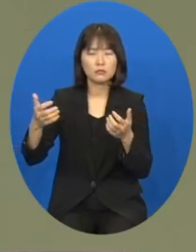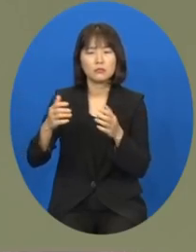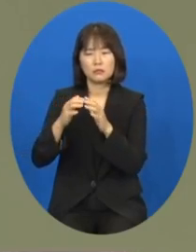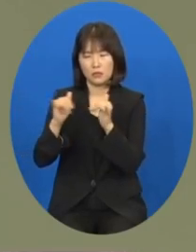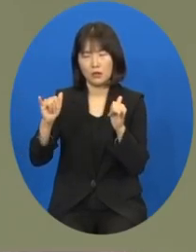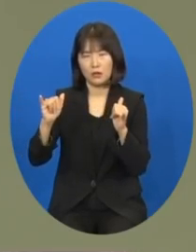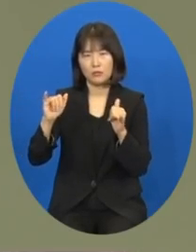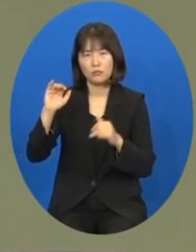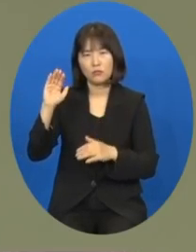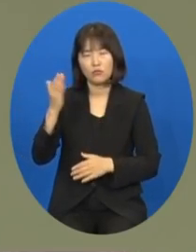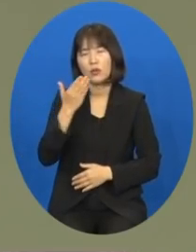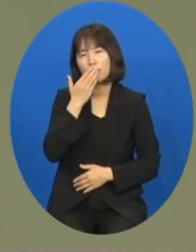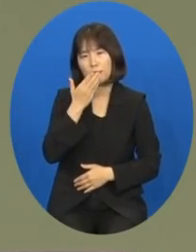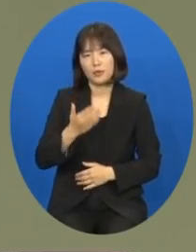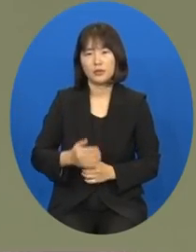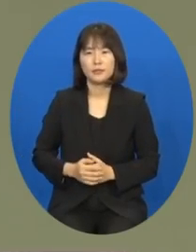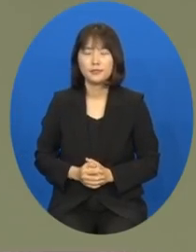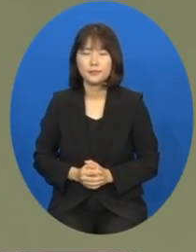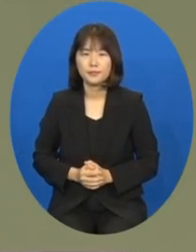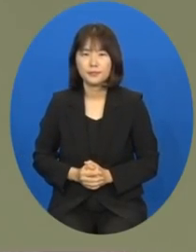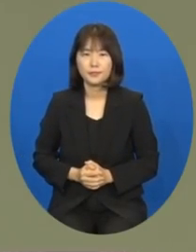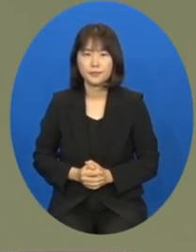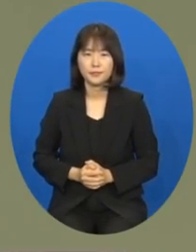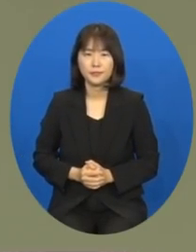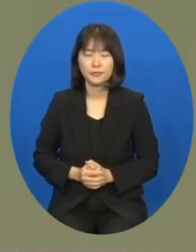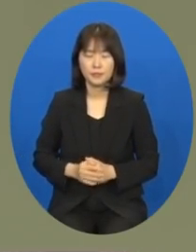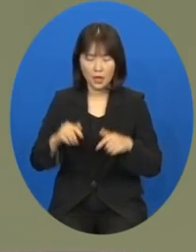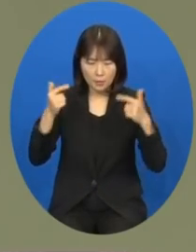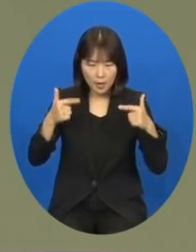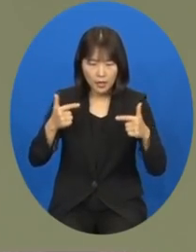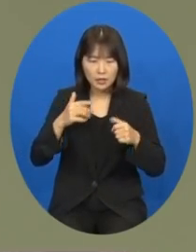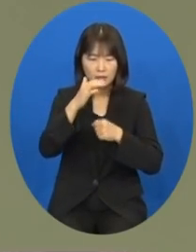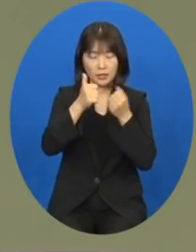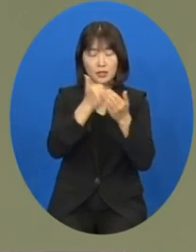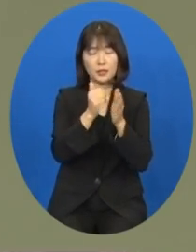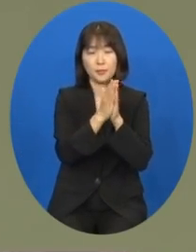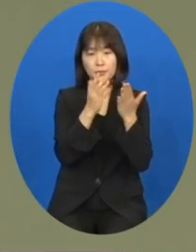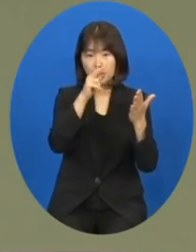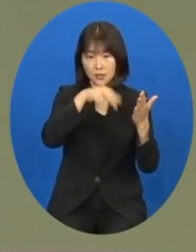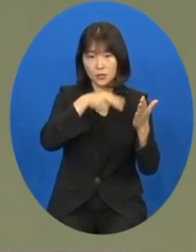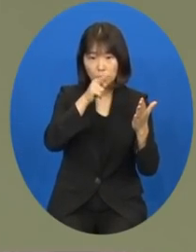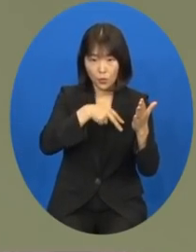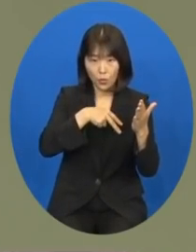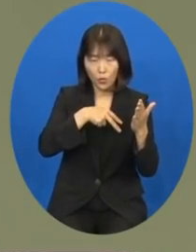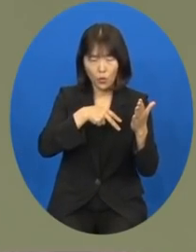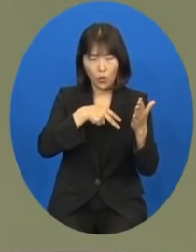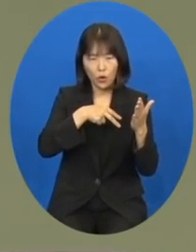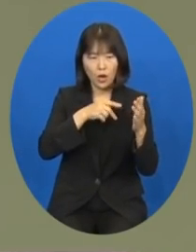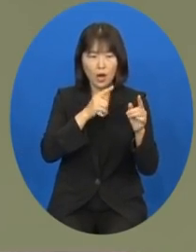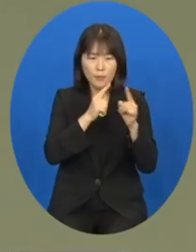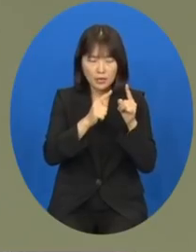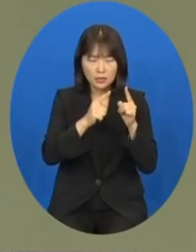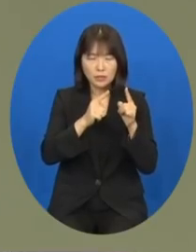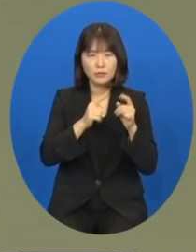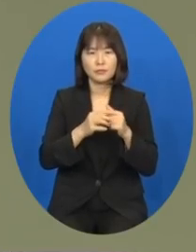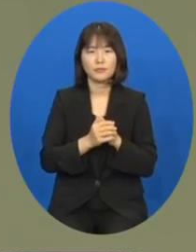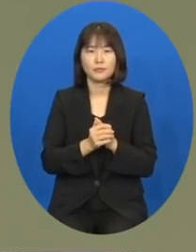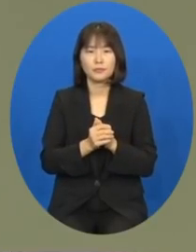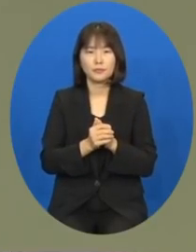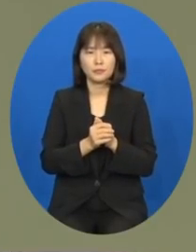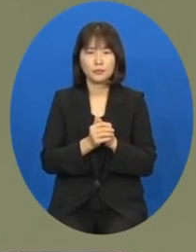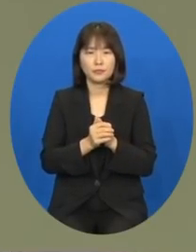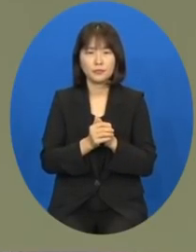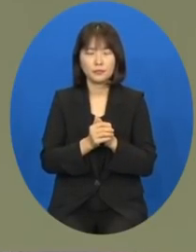있기 때문에 그렇습니다 그래서 우리가 날마다 말씀을 읽고 그 말씀이 나를 읽게 하고 또한 기도하는